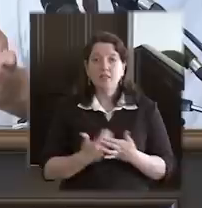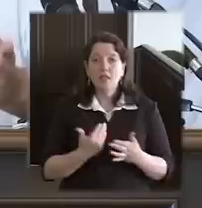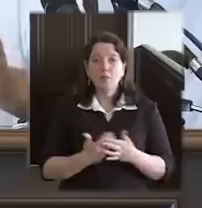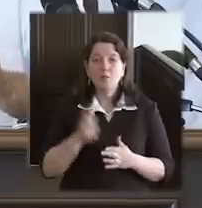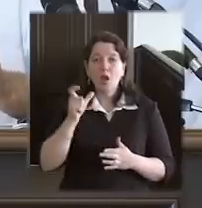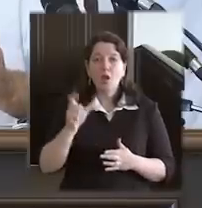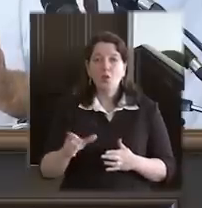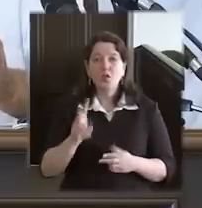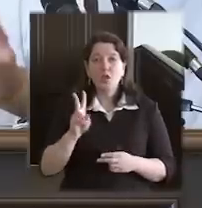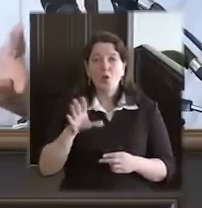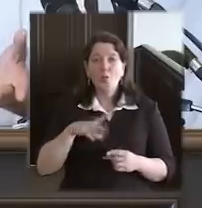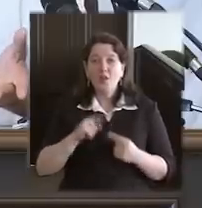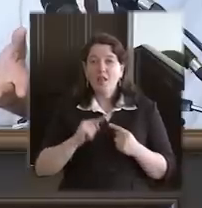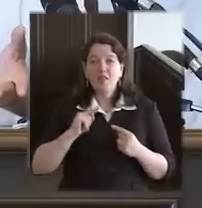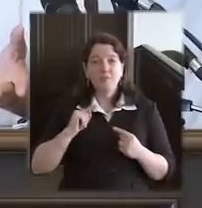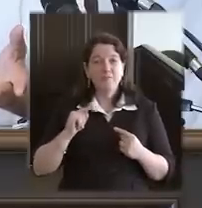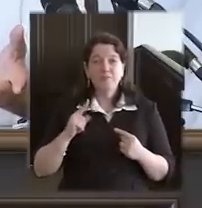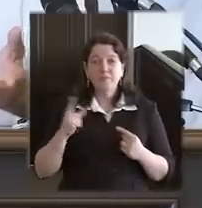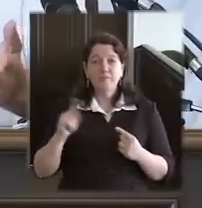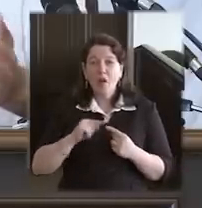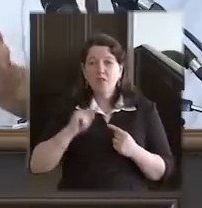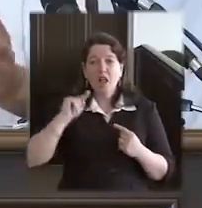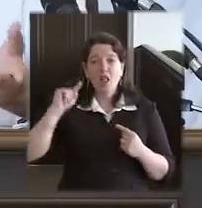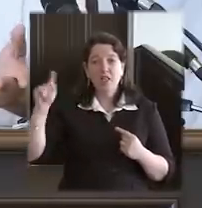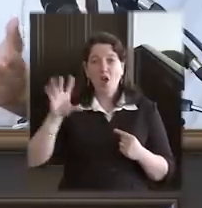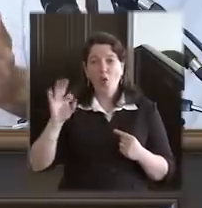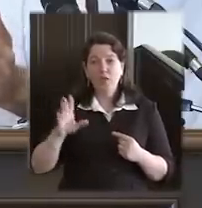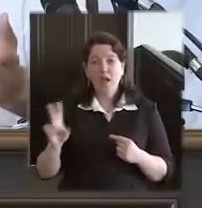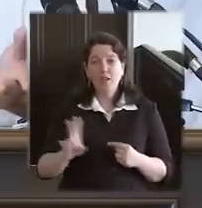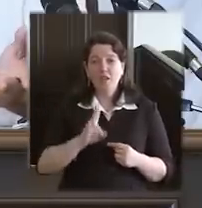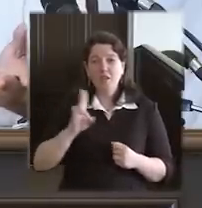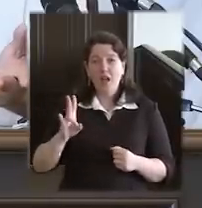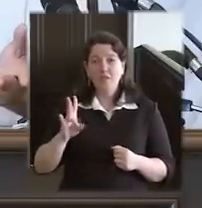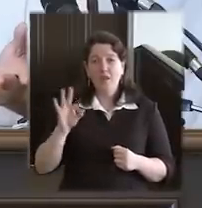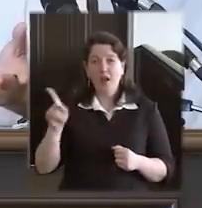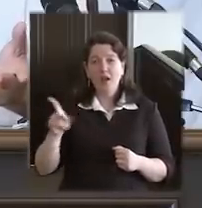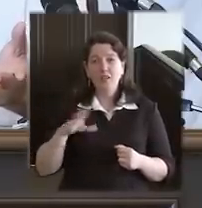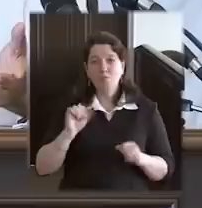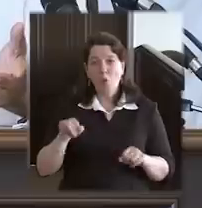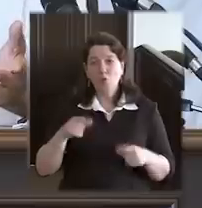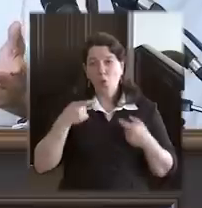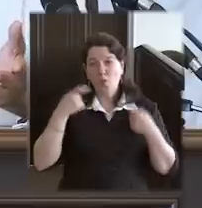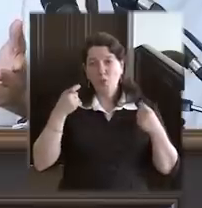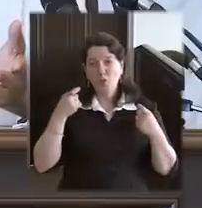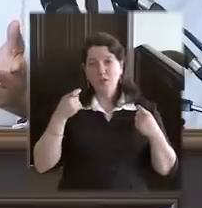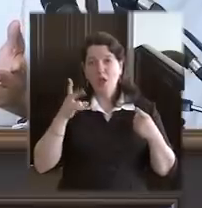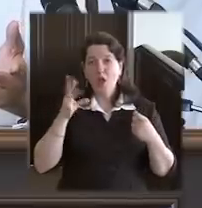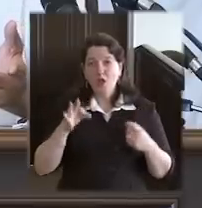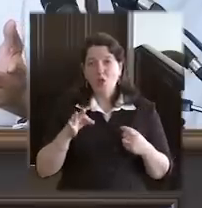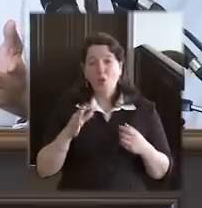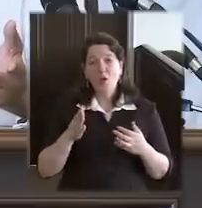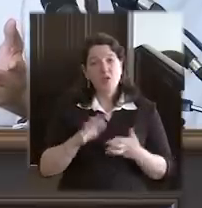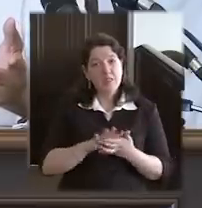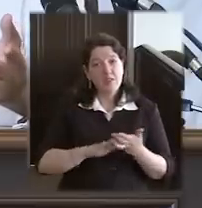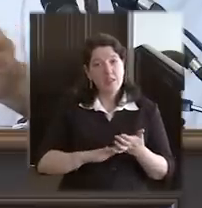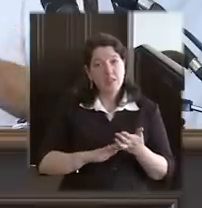они бы могли скептически улыбнуться, мол, каждый кулик свое болото хвалит. Извините,